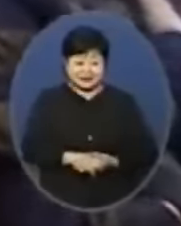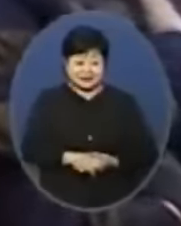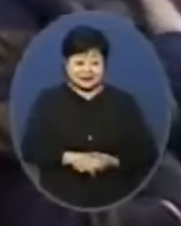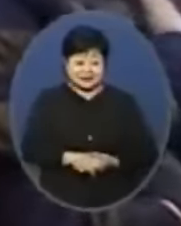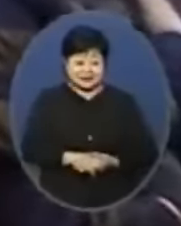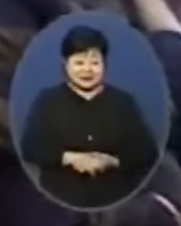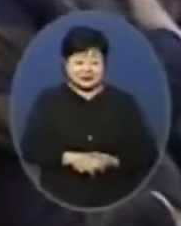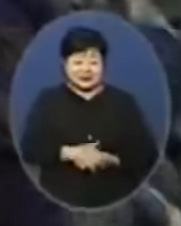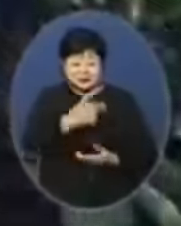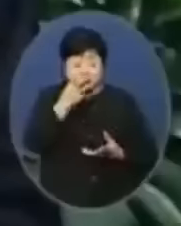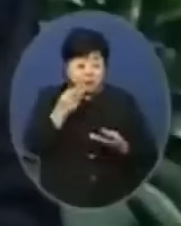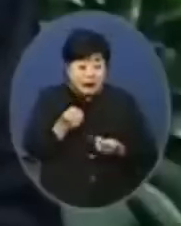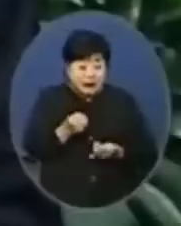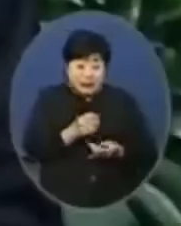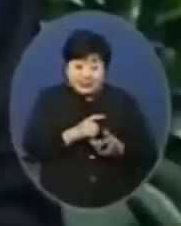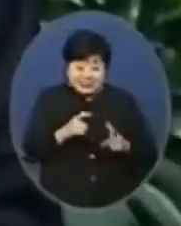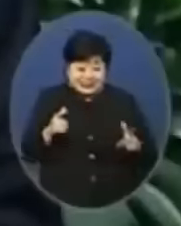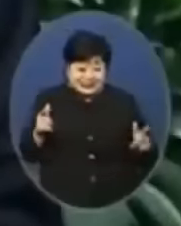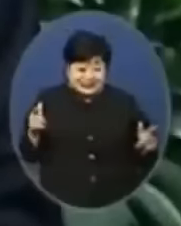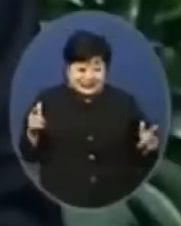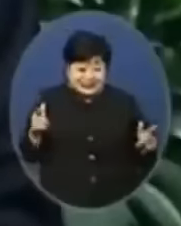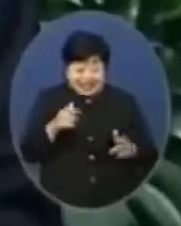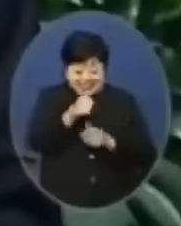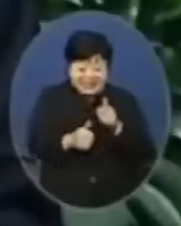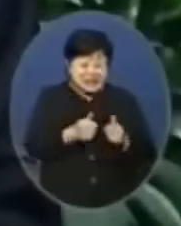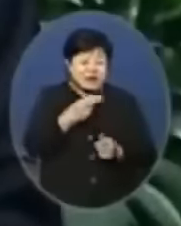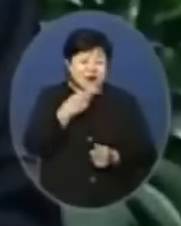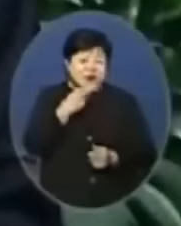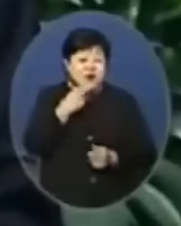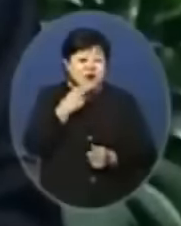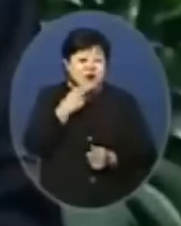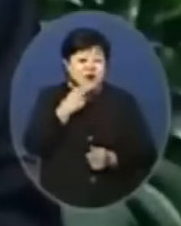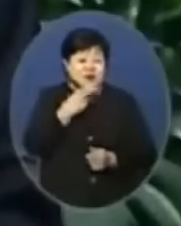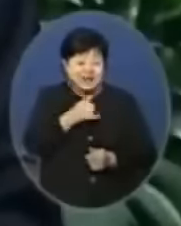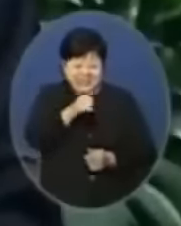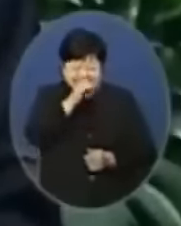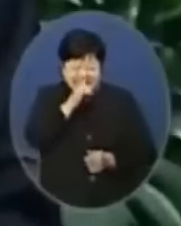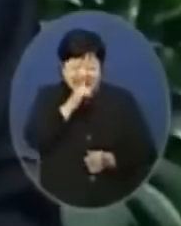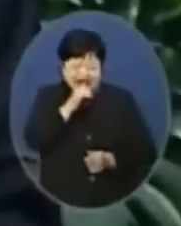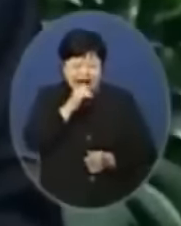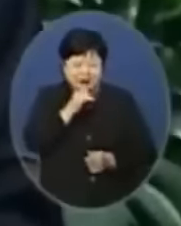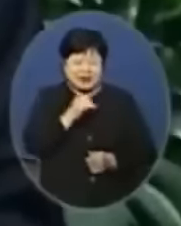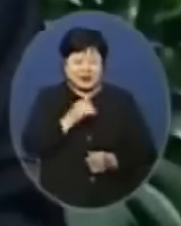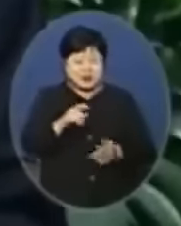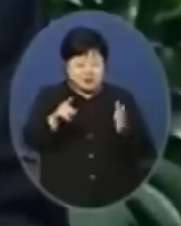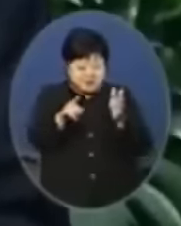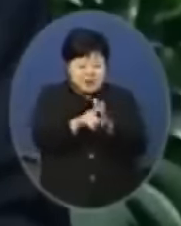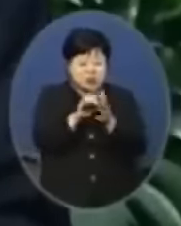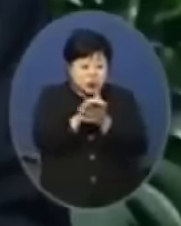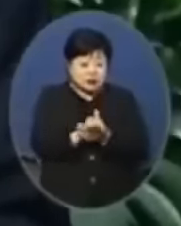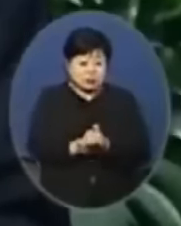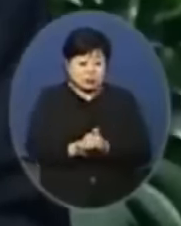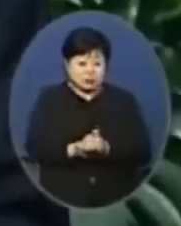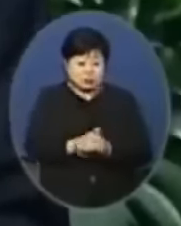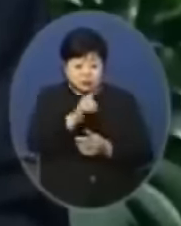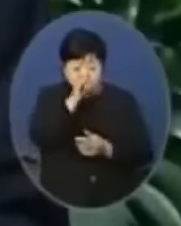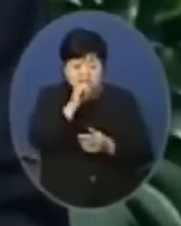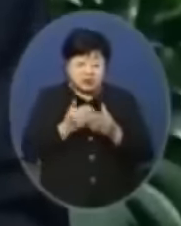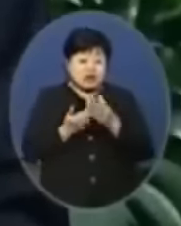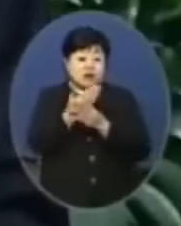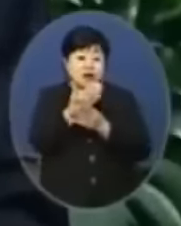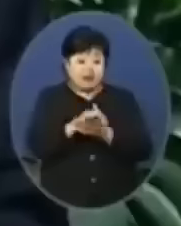부족함이 많은데 왜 그런 소리 하니까, 그래도 하나님이 없다니까 없는 줄 믿고 기도하는 것입니다. 있으십니다.